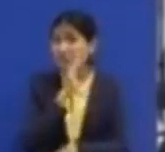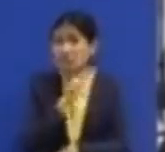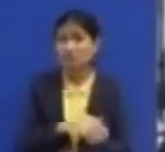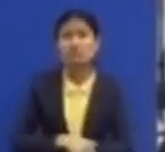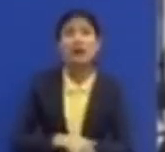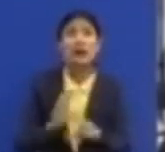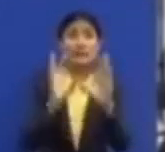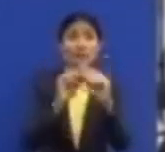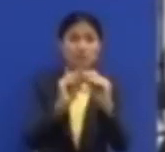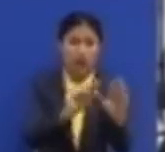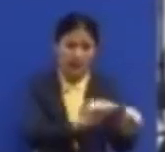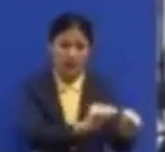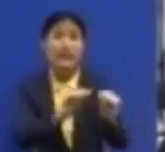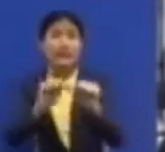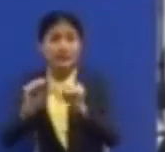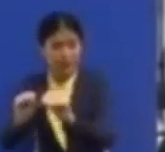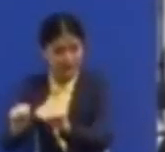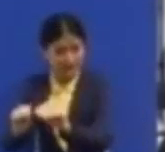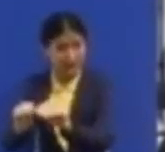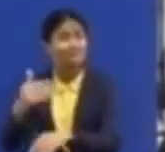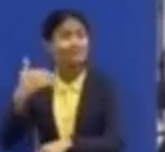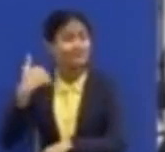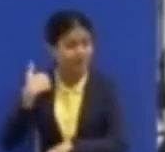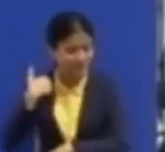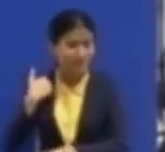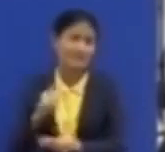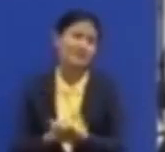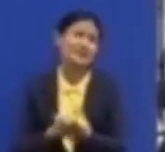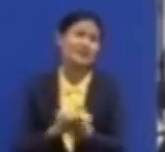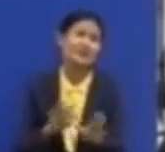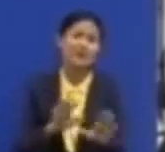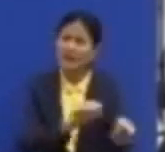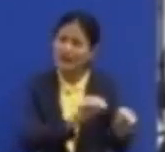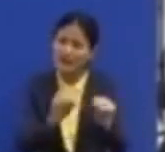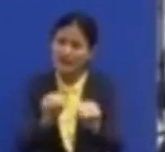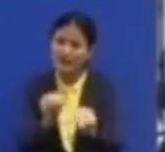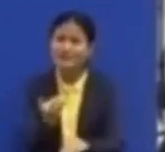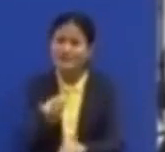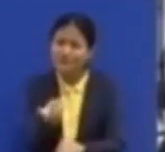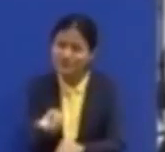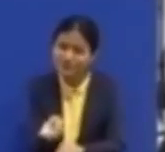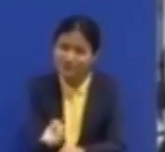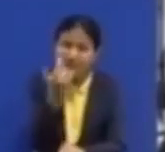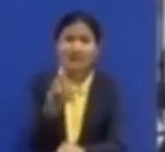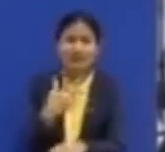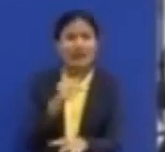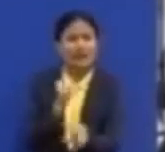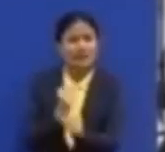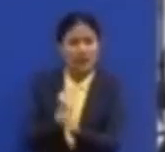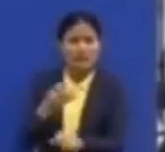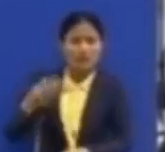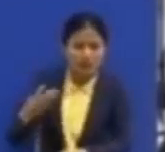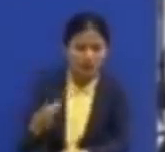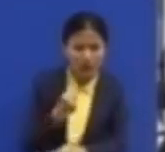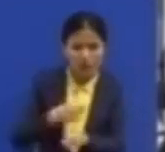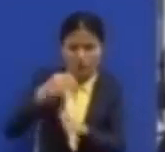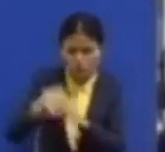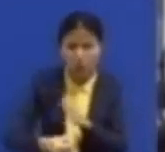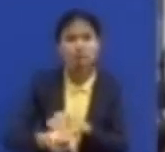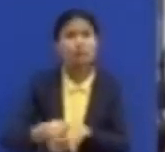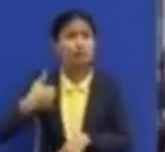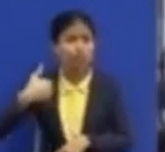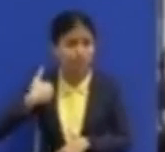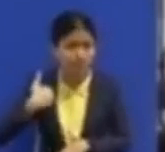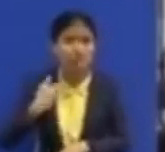ล้วก็ได้เลื่อนแล้วก็คงไม่กี่วันละครับเราก็จะได้ดำเนินการให้เสร็จสิ้นตามขั้นตอนของกฎหมายเสร็จแ